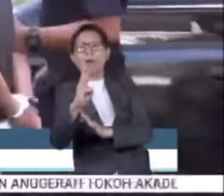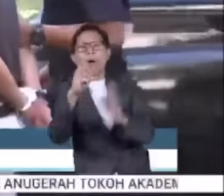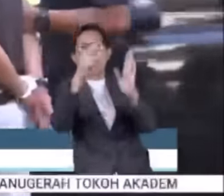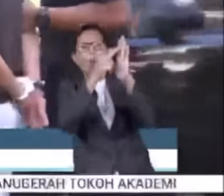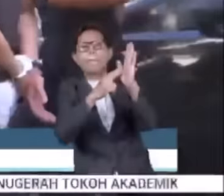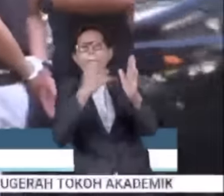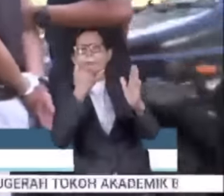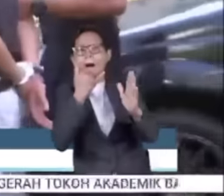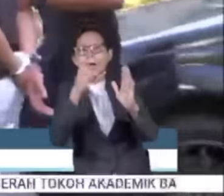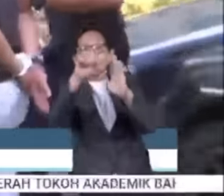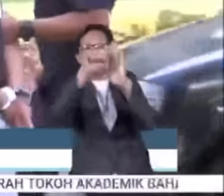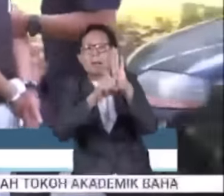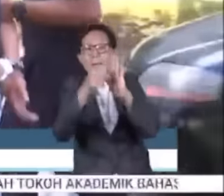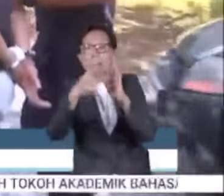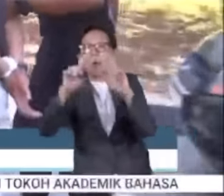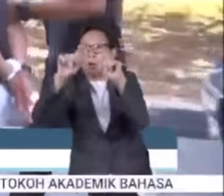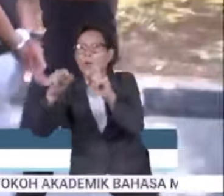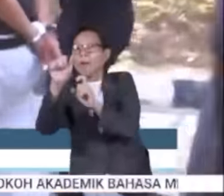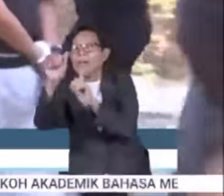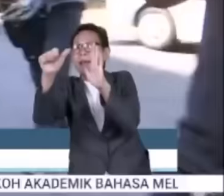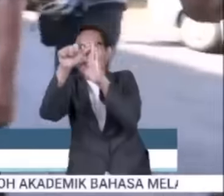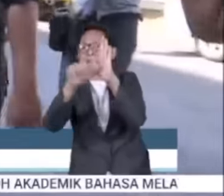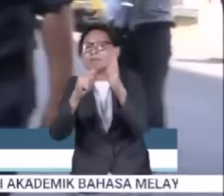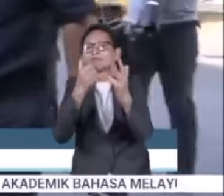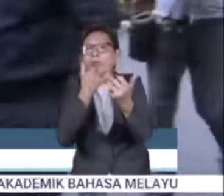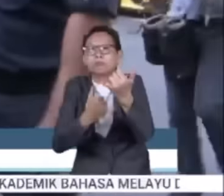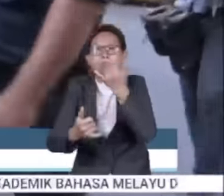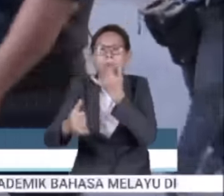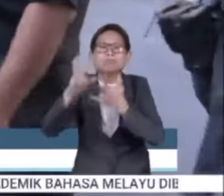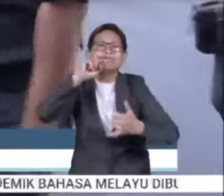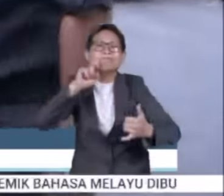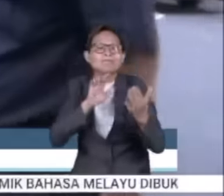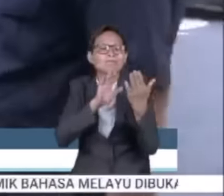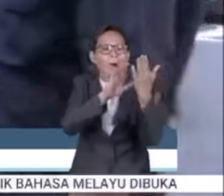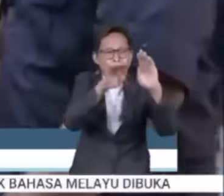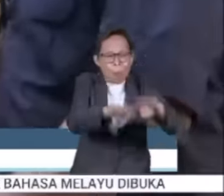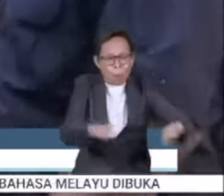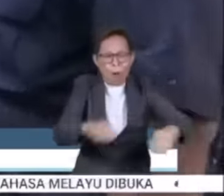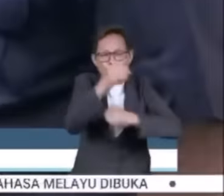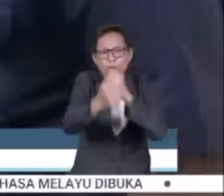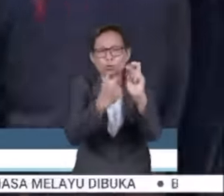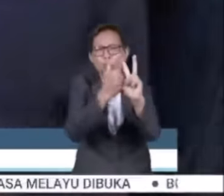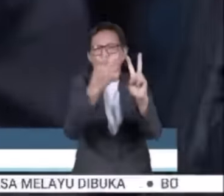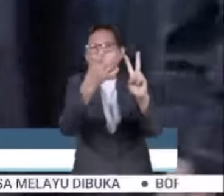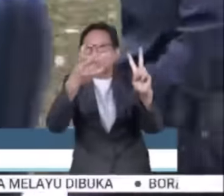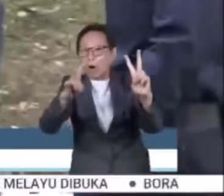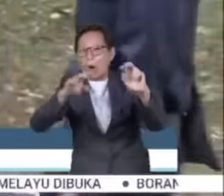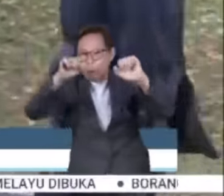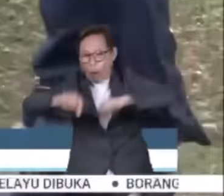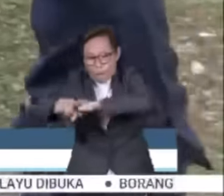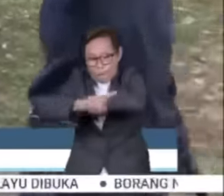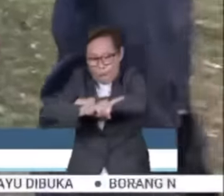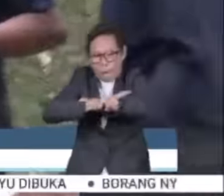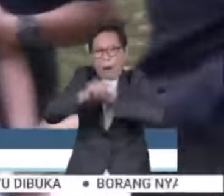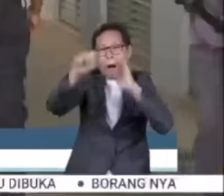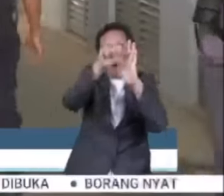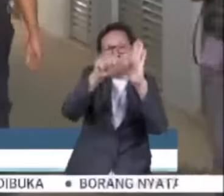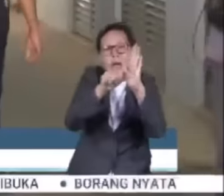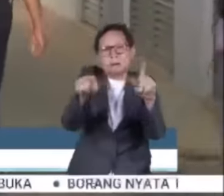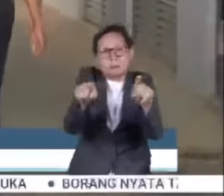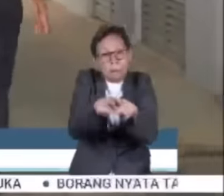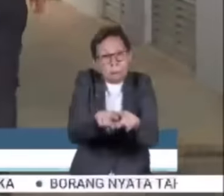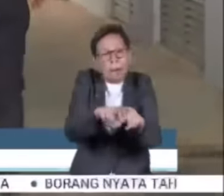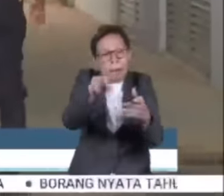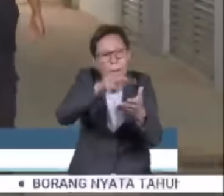Keseksaan, Seksyen 14-A Akta Kesalahan-Kesalahan Seksual Terhadap Kanak-Kanak 2017 dan boleh dihukum di bawah akta sama dan